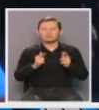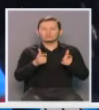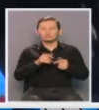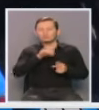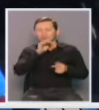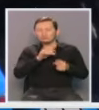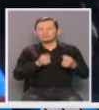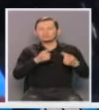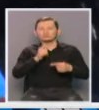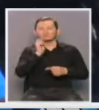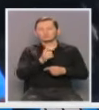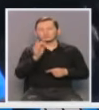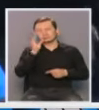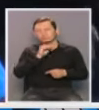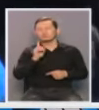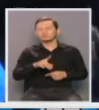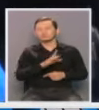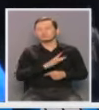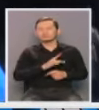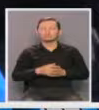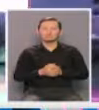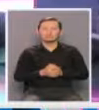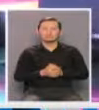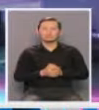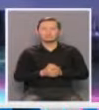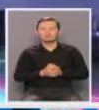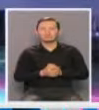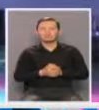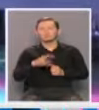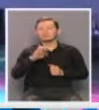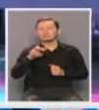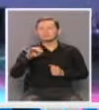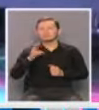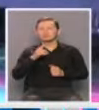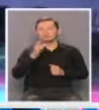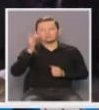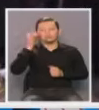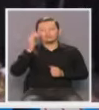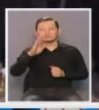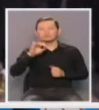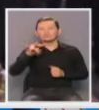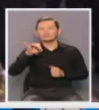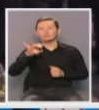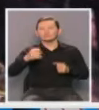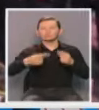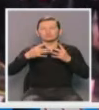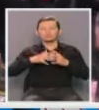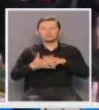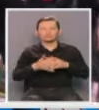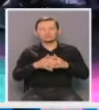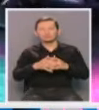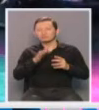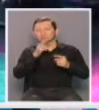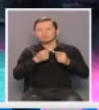кәсіпқой дзюдошыны жеңіп кететін жағдайлар көп кездеседі. Ал Мәлік Төлеушев қырғызстандық Владимир Залоевпен белдесіп, берілген